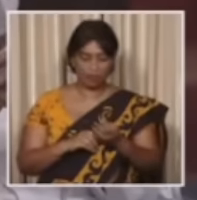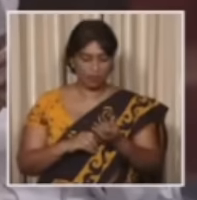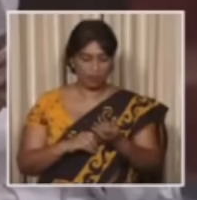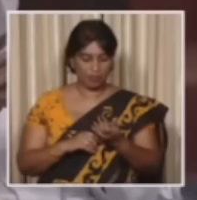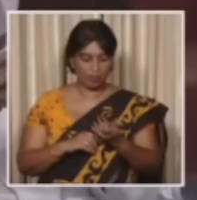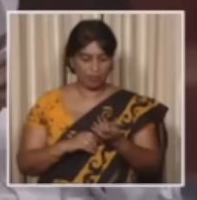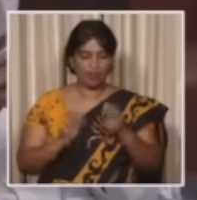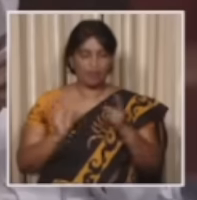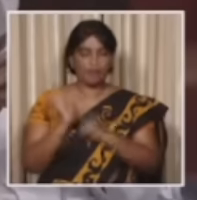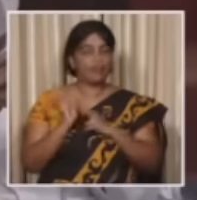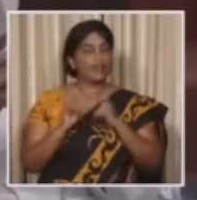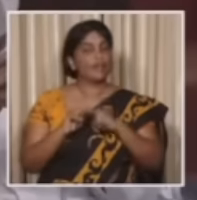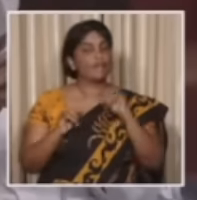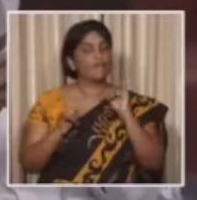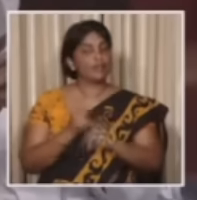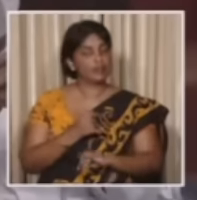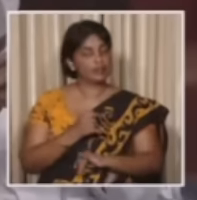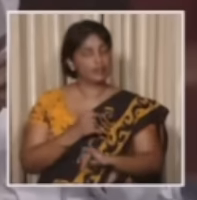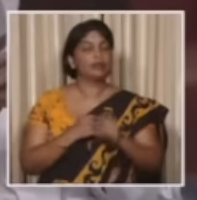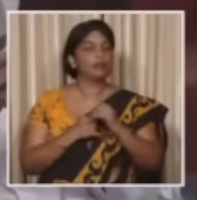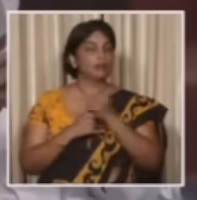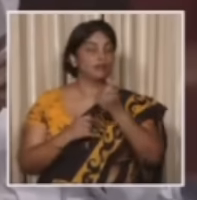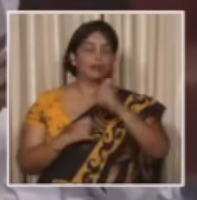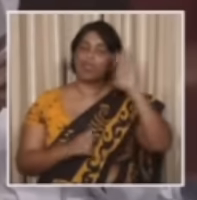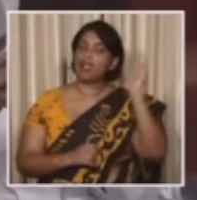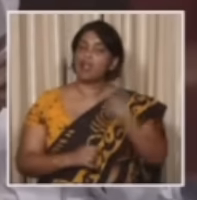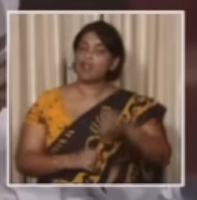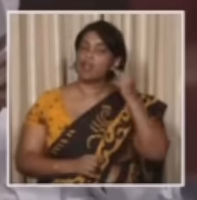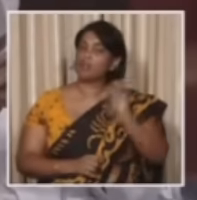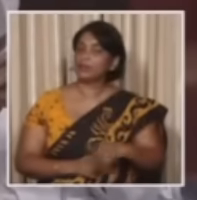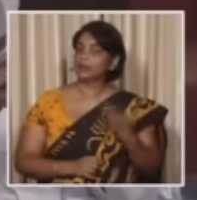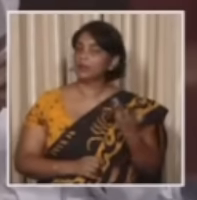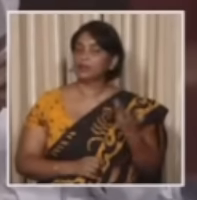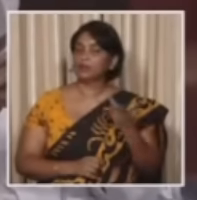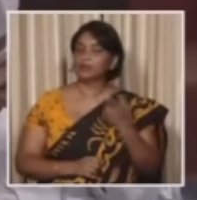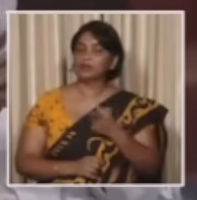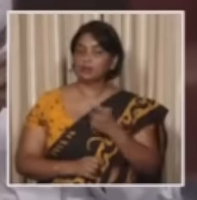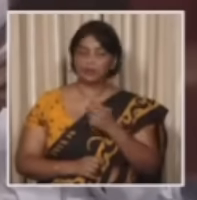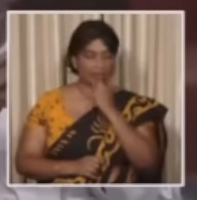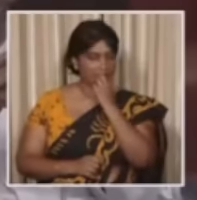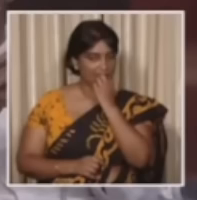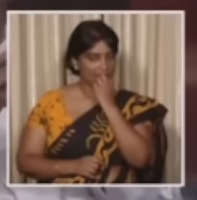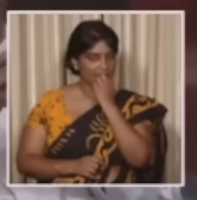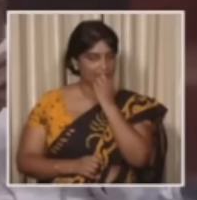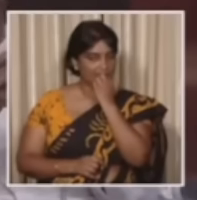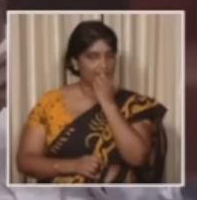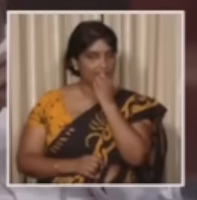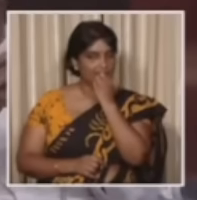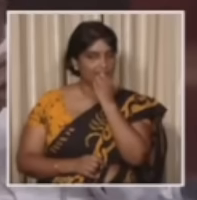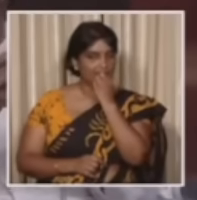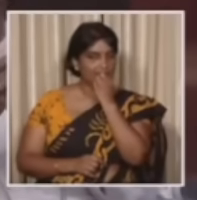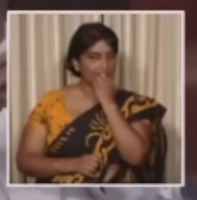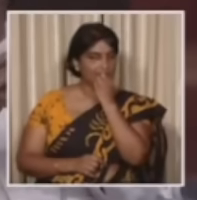ගරු මන්ත. VFS ගාස්තු අනුමත කරලා නැහැ. හොඳයි ගරු මන්ත මම පැහැදිලි කරගන්න. පොඩ්ඩක් කියන්න මට දෙන්න ඕනේ